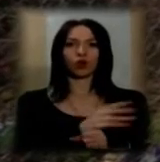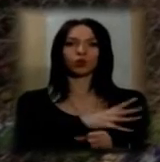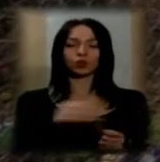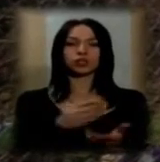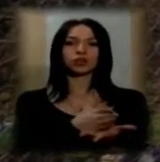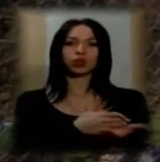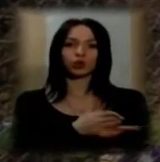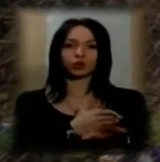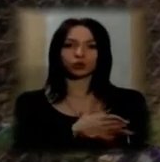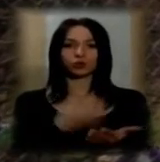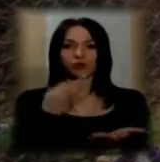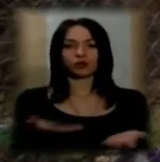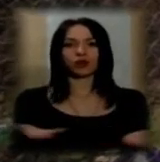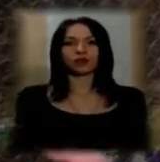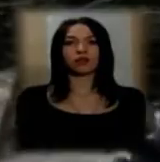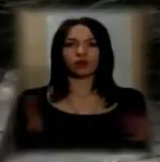розводять руками.